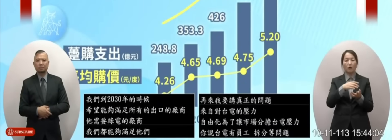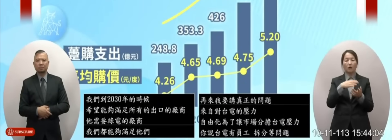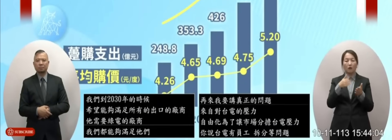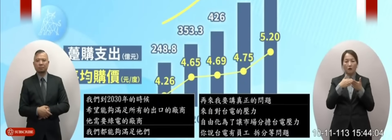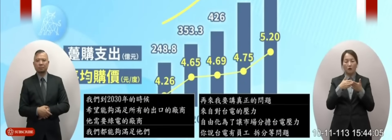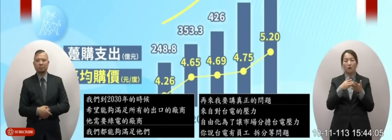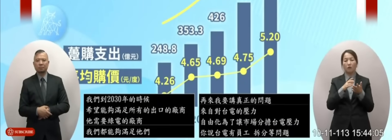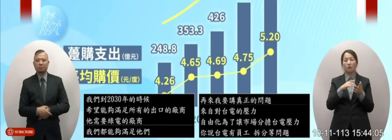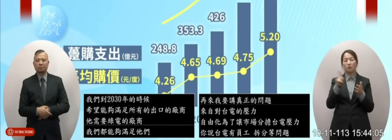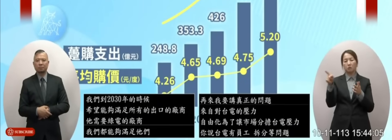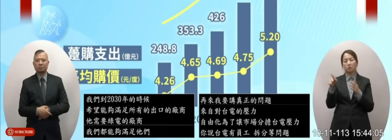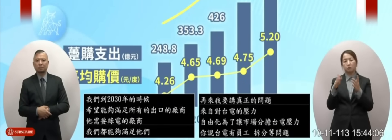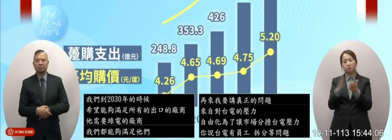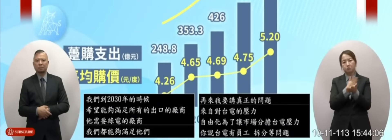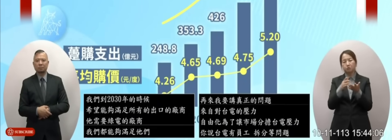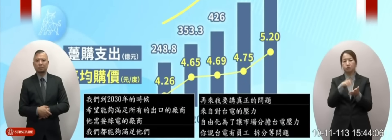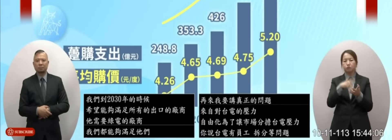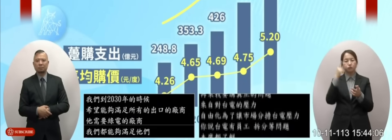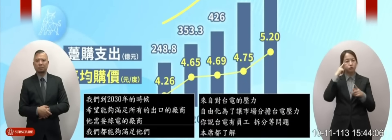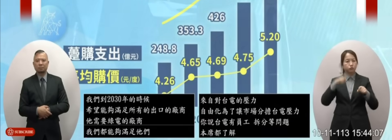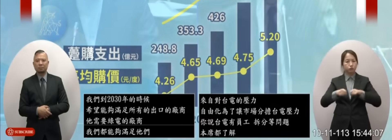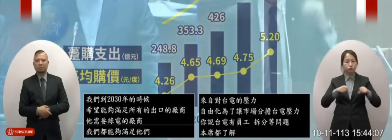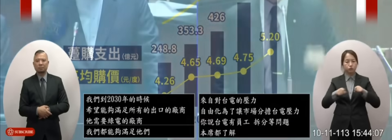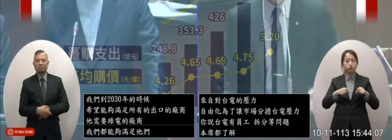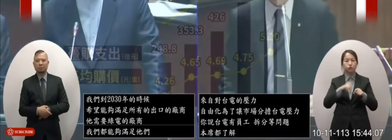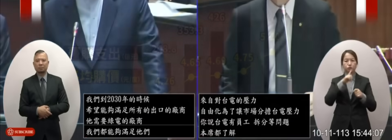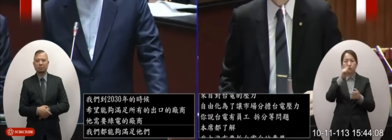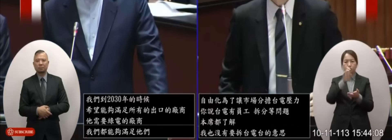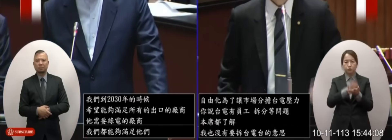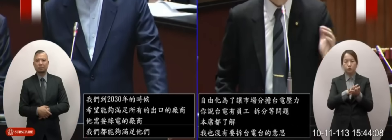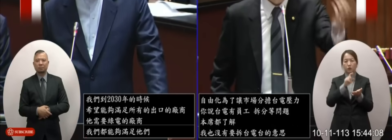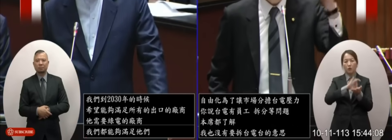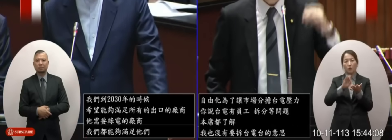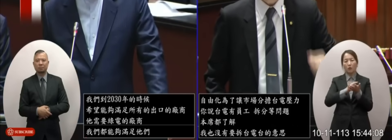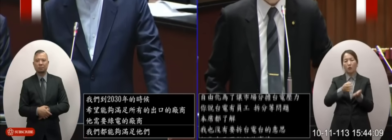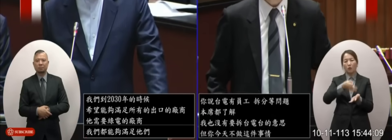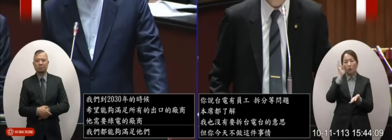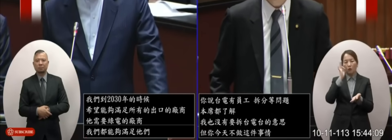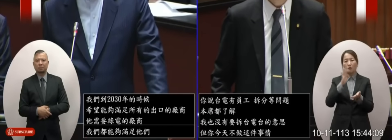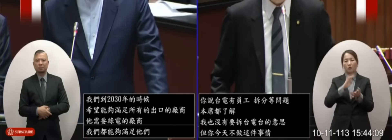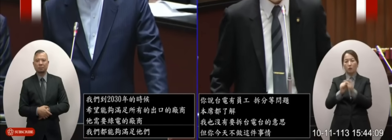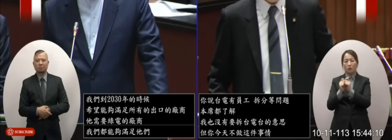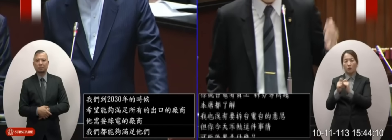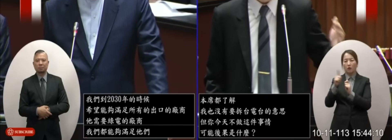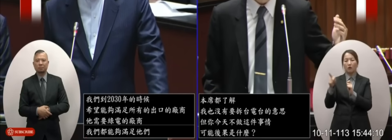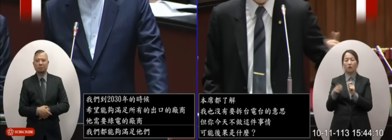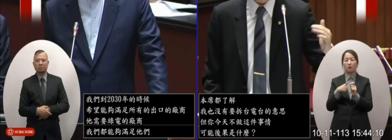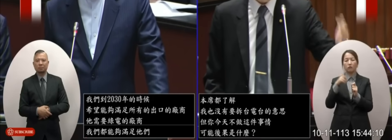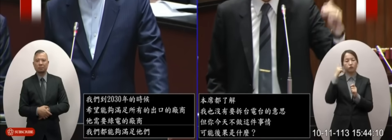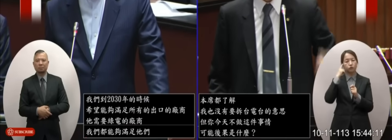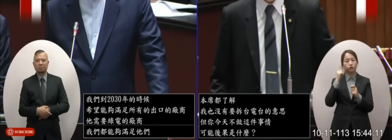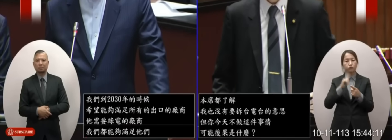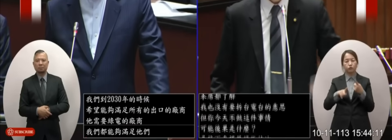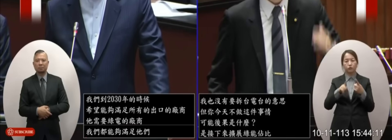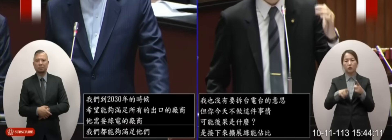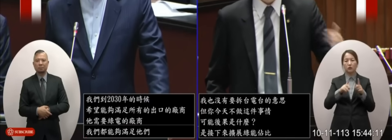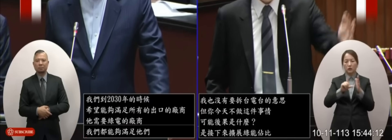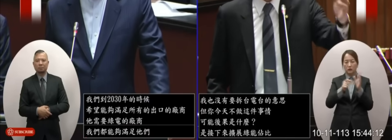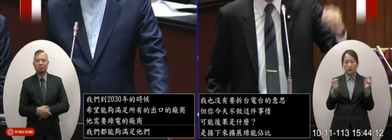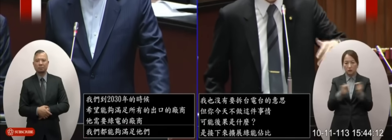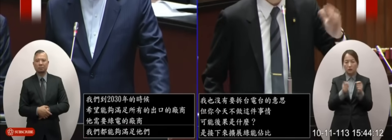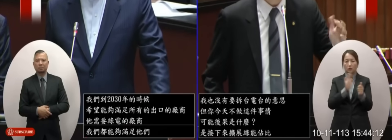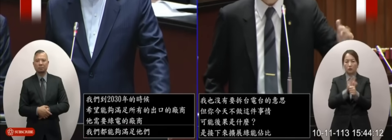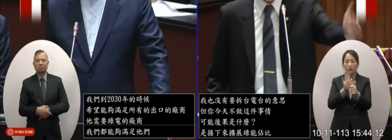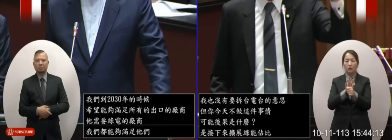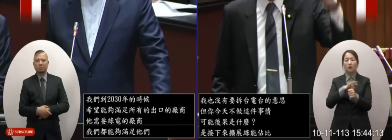大家这个批评，对不对？当初大家批评趸购电价很高，用了很多纳税钱的时候，你们讲未来这是个过渡，未来